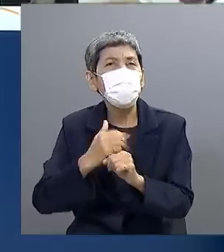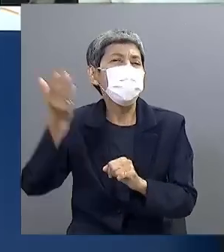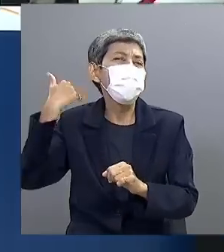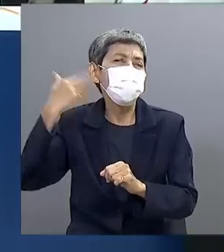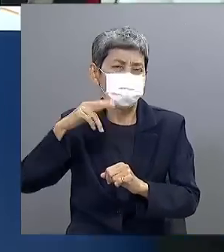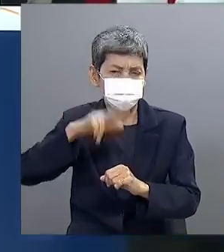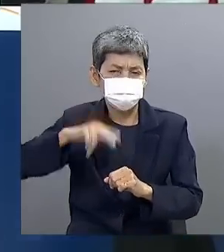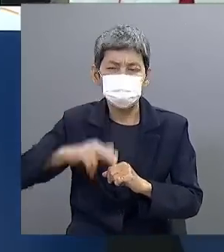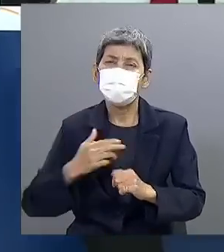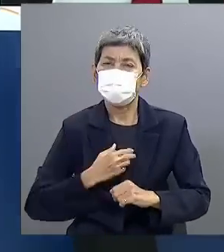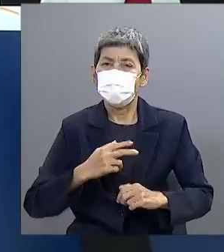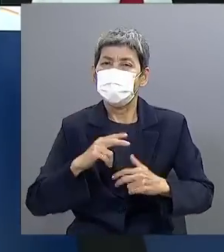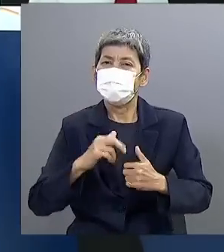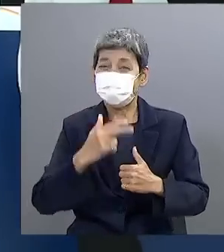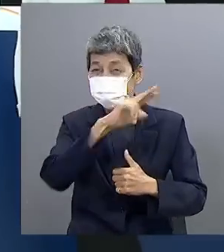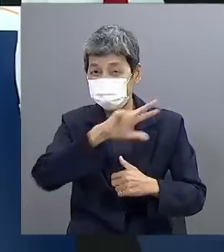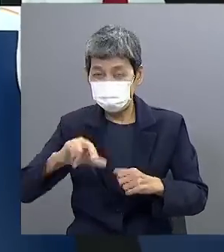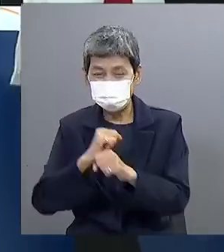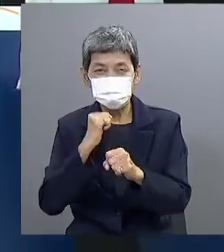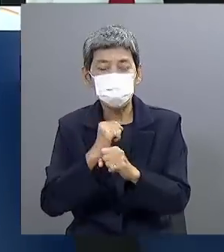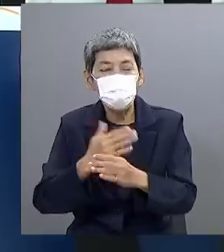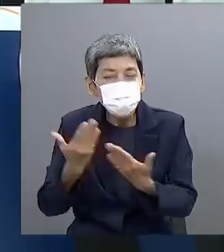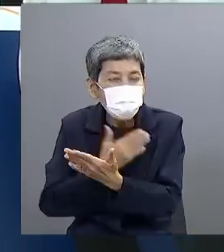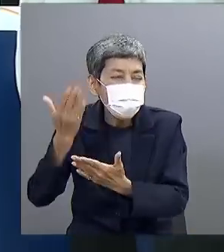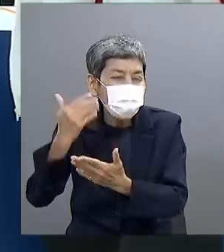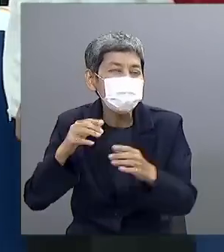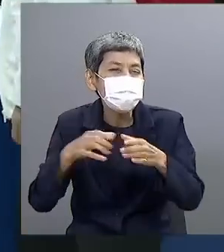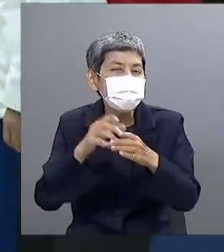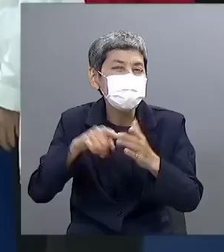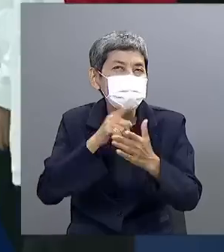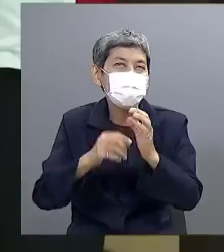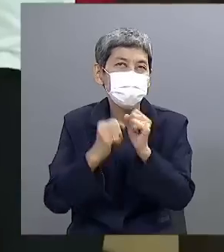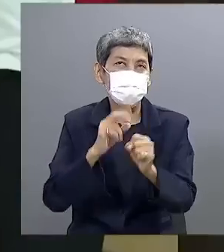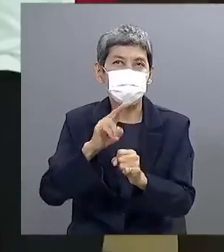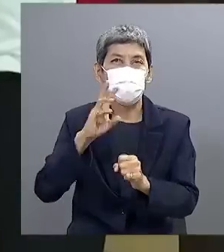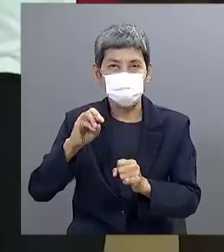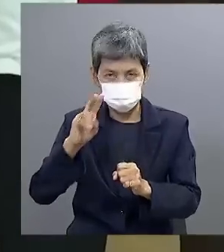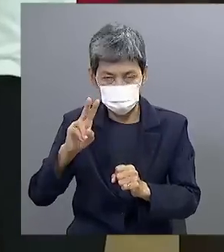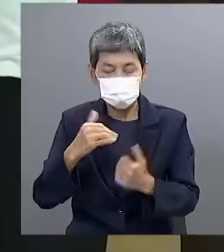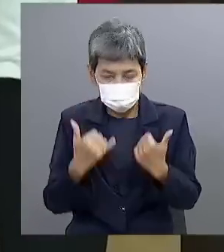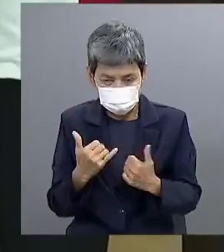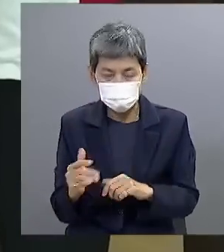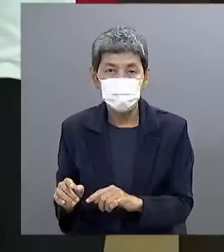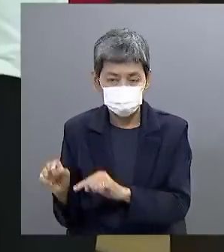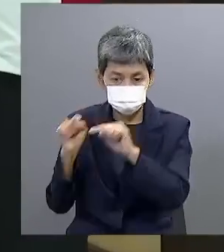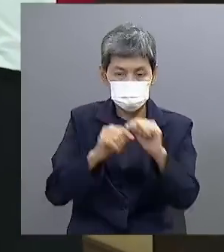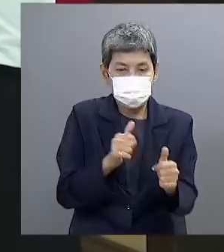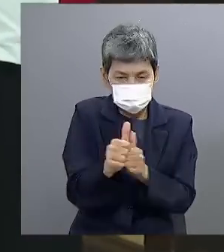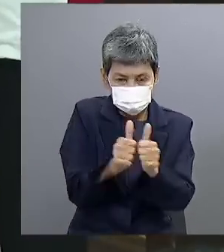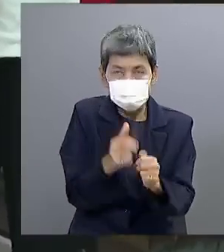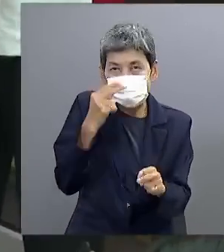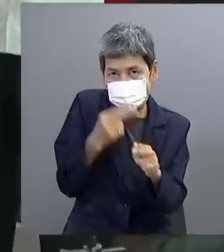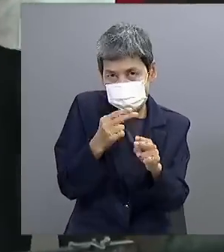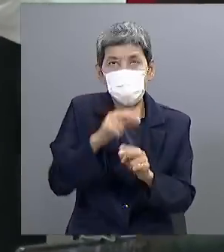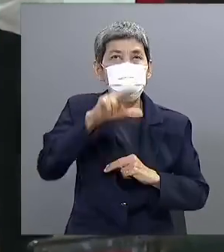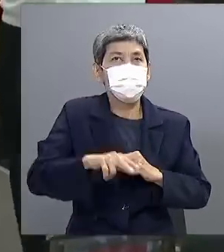ที่พรรคเดินหน้ายุทธศาสตร์แตกแบงค์ร้อยเมื่อตอนการเลือกตั้งปี2562แต่ว่าครั้งนี้ลงชิงในสนามพรรคเพื่อไทย